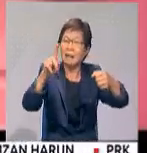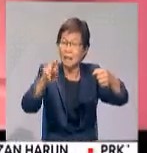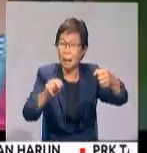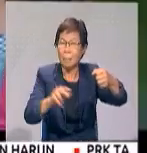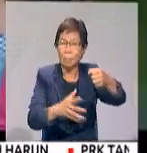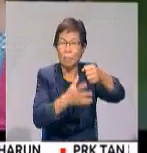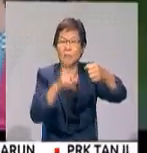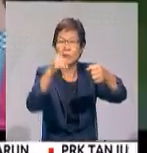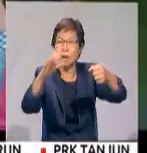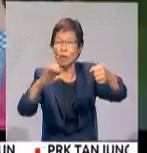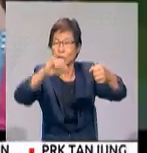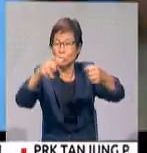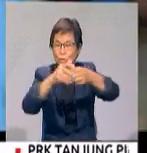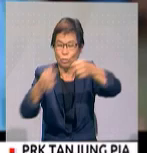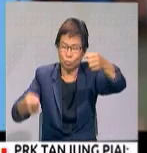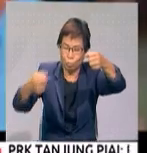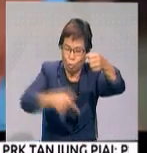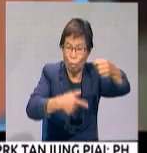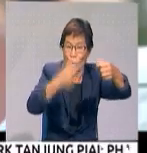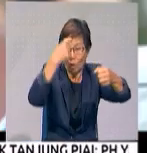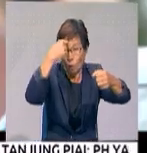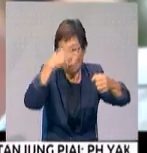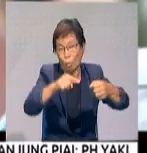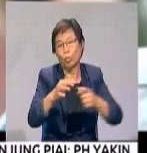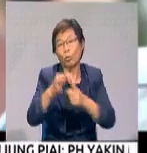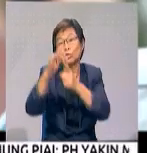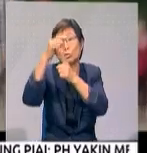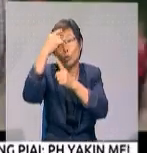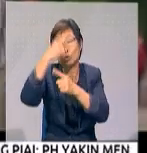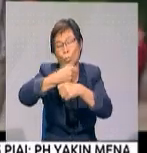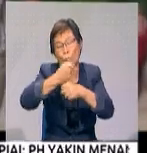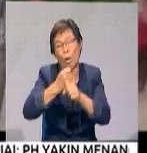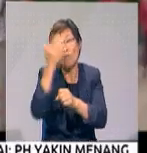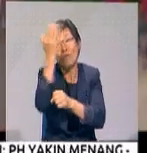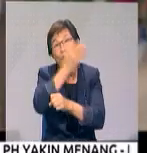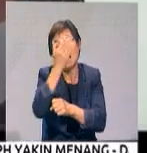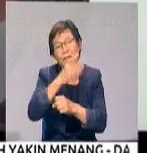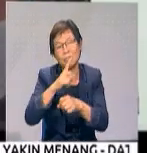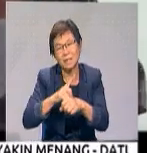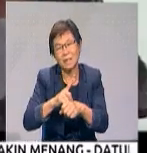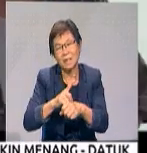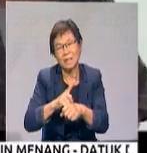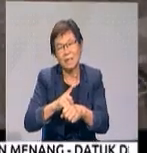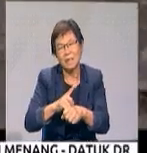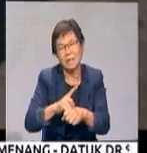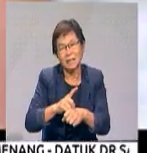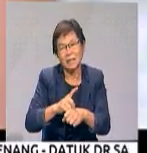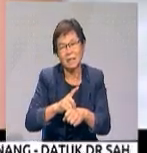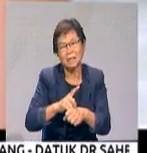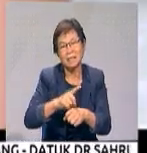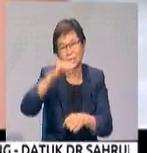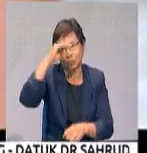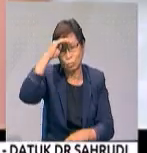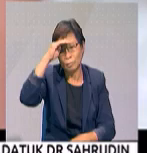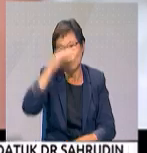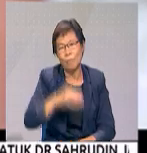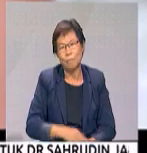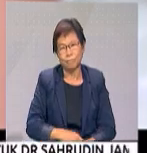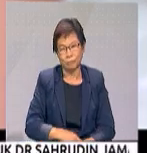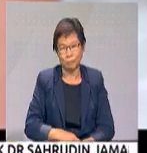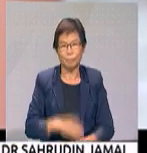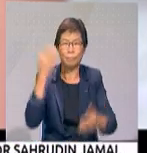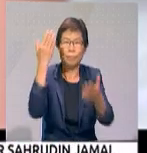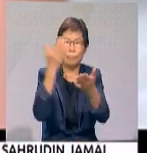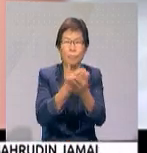peruntukan RM100 juta untuk FIMI khusus bagi penerbitan filem di Studio Pinewood di Iskandar, Johor. Dan